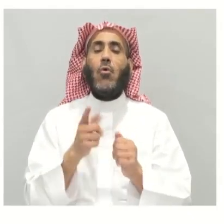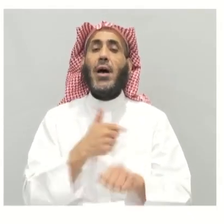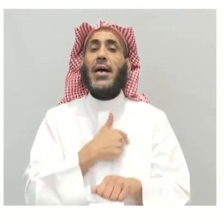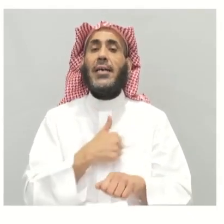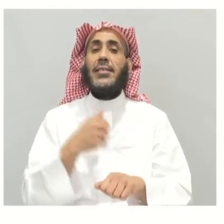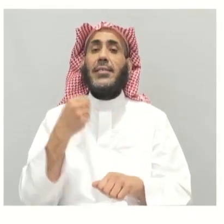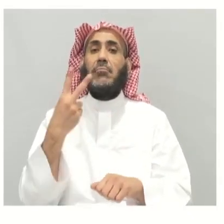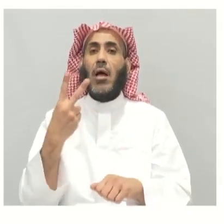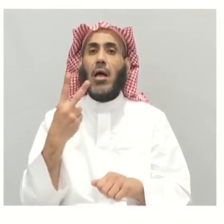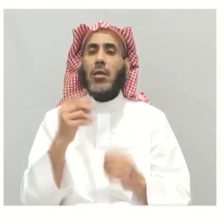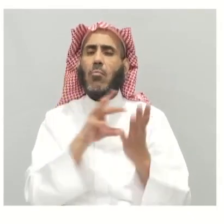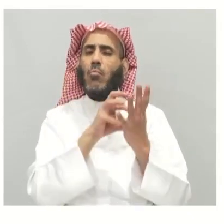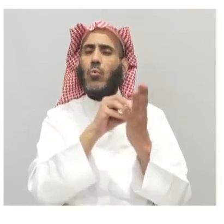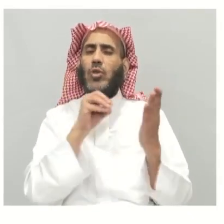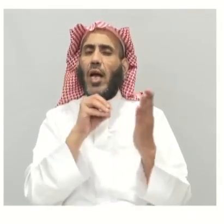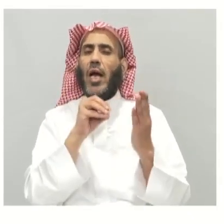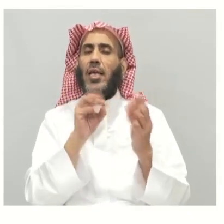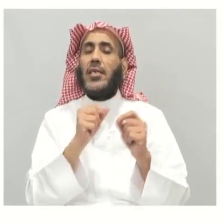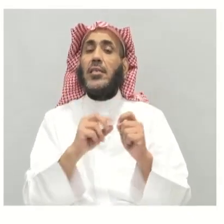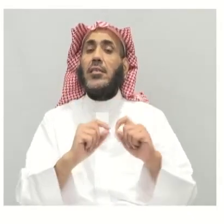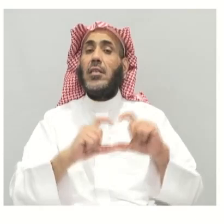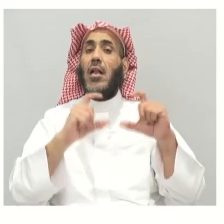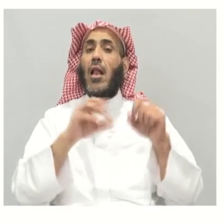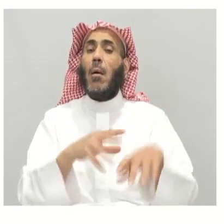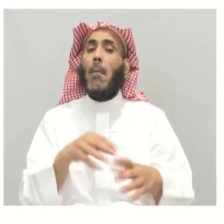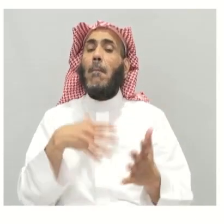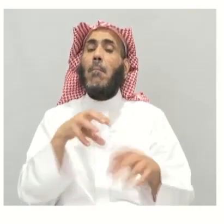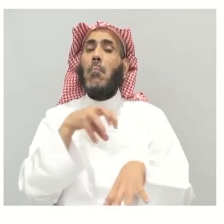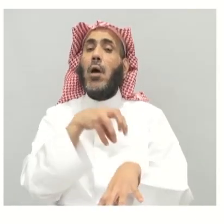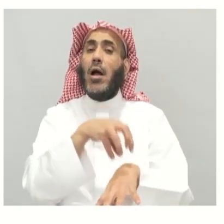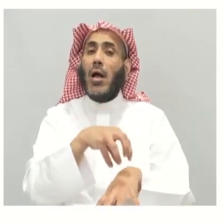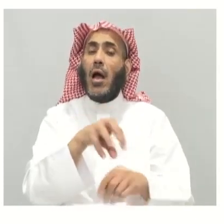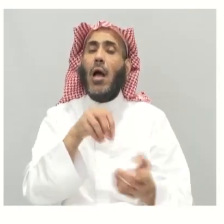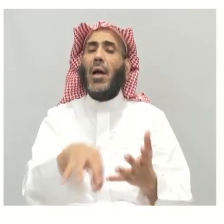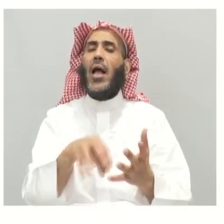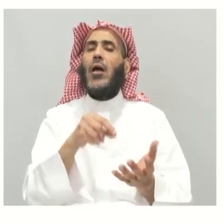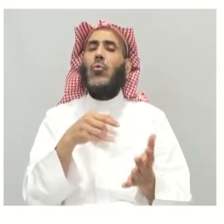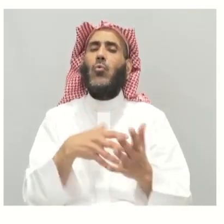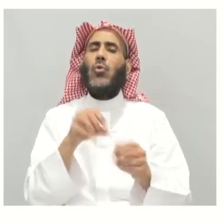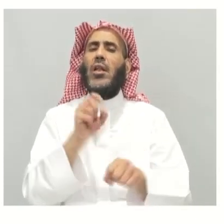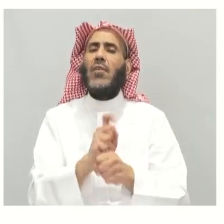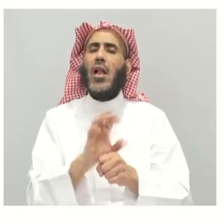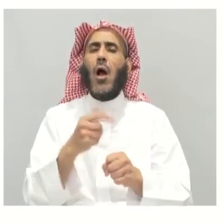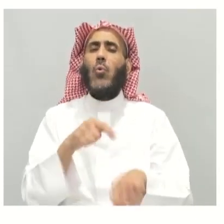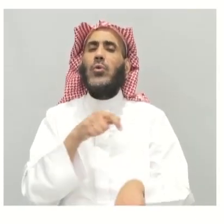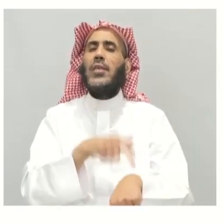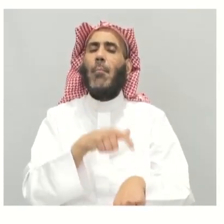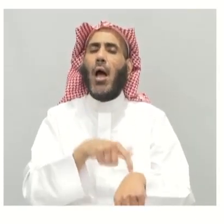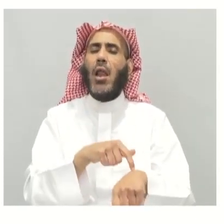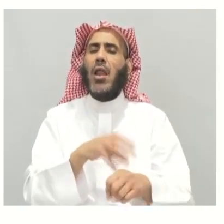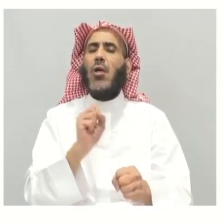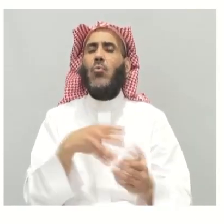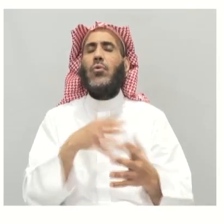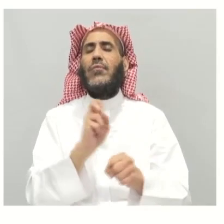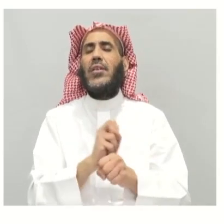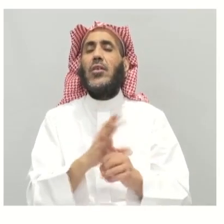اسمان مشتقان يصاغان للدلالة على مكان حدوث الفعل أو زمان حدوث الفعل. يصاغان